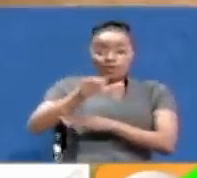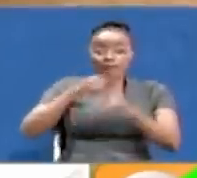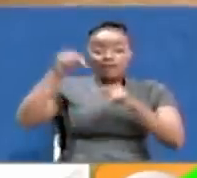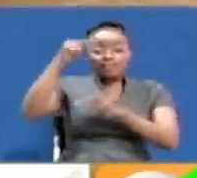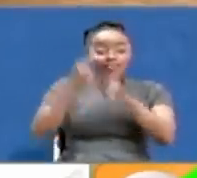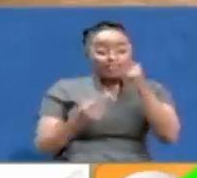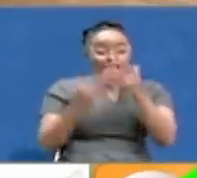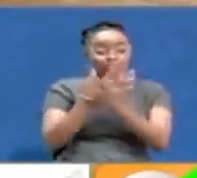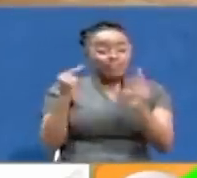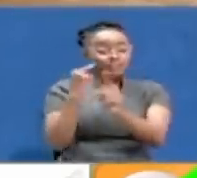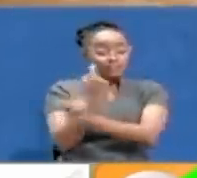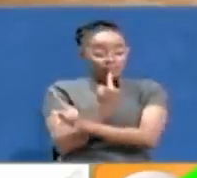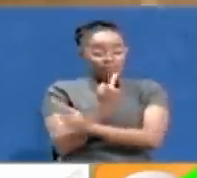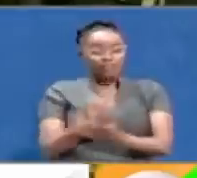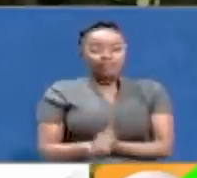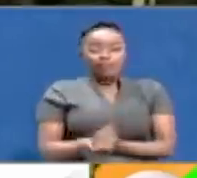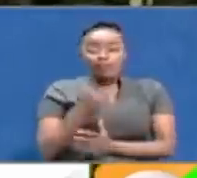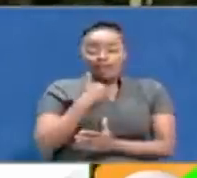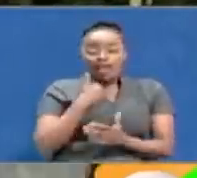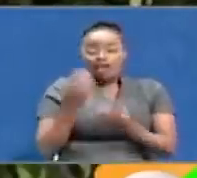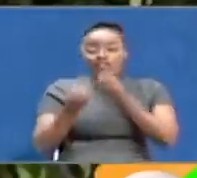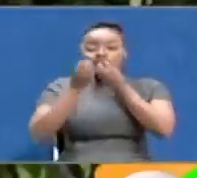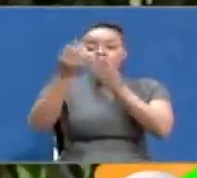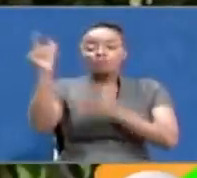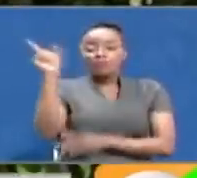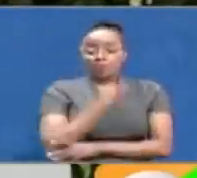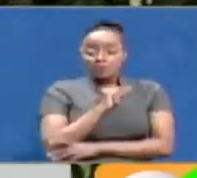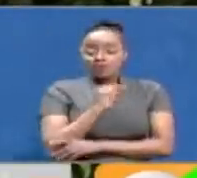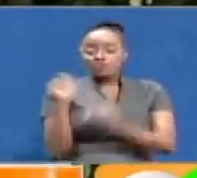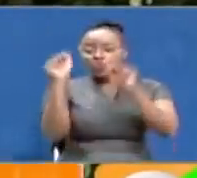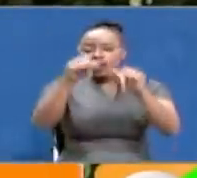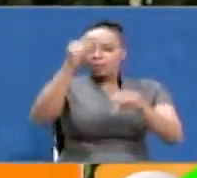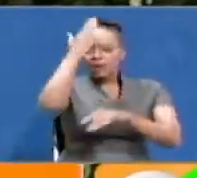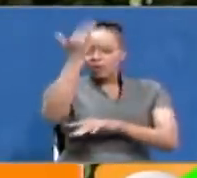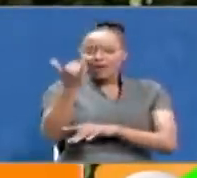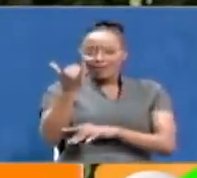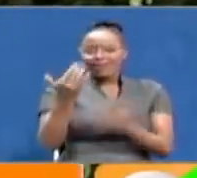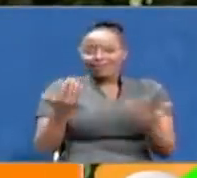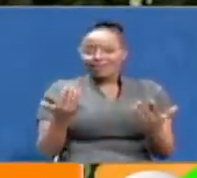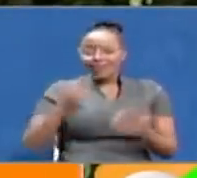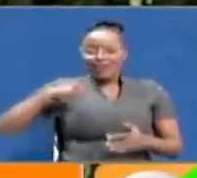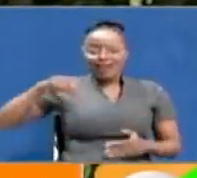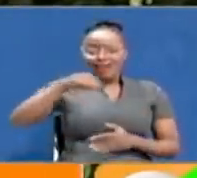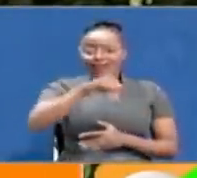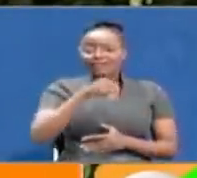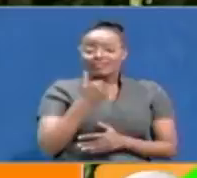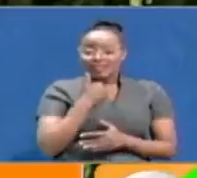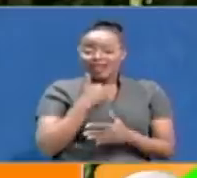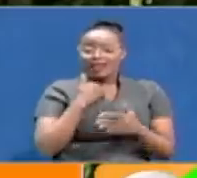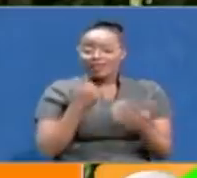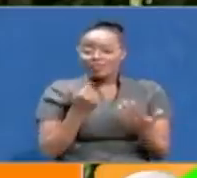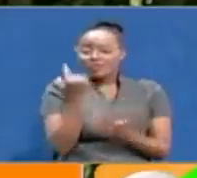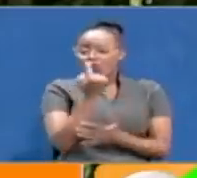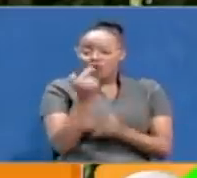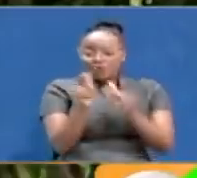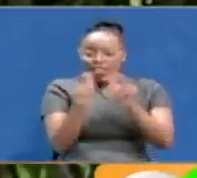mwaka huu mambo yalikuwa tofauti. Nimeweza kuwaarifu kwamba msije, kwa sababu ya kuwa sisi tumeweza kupawa